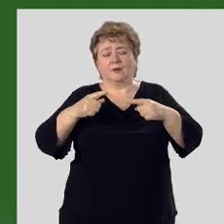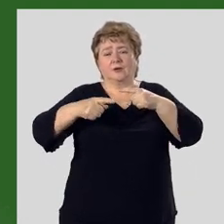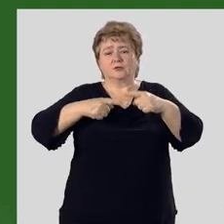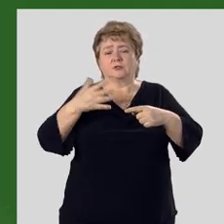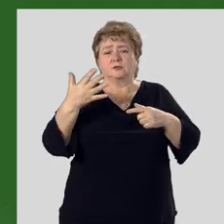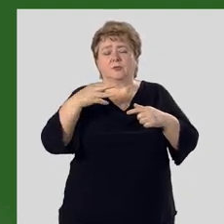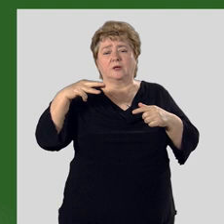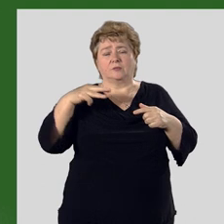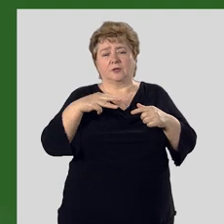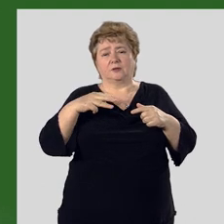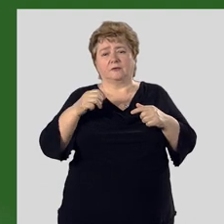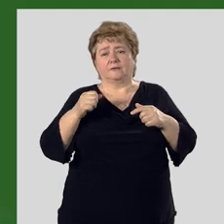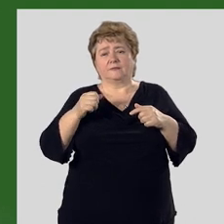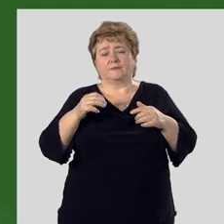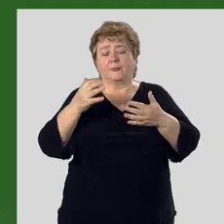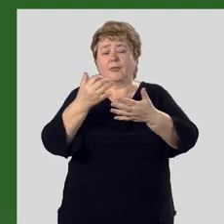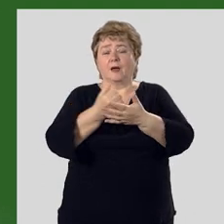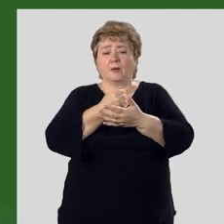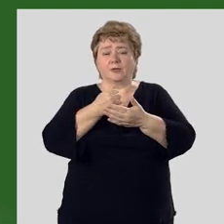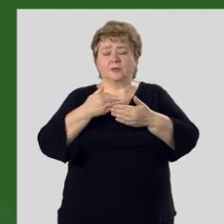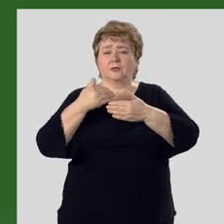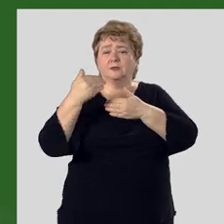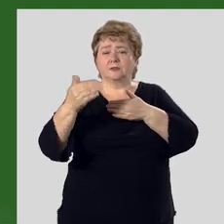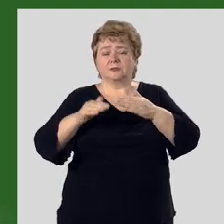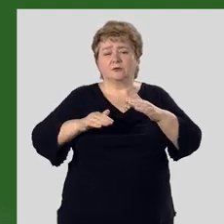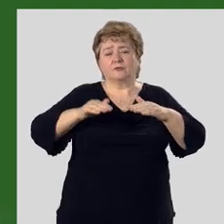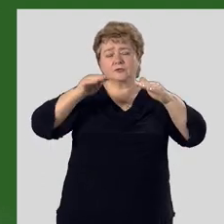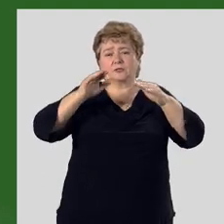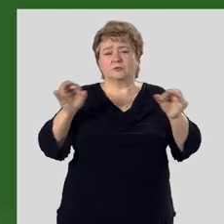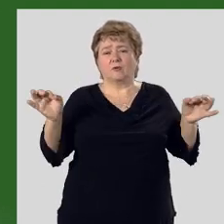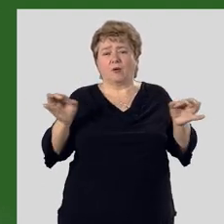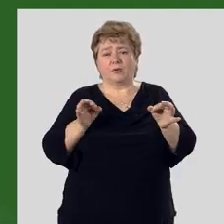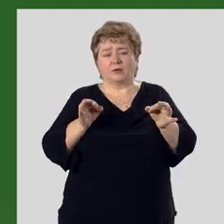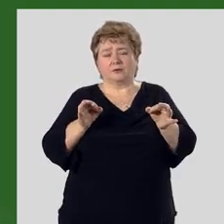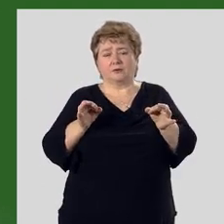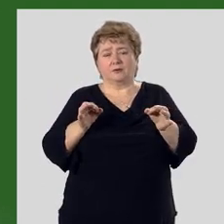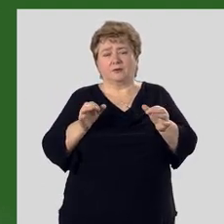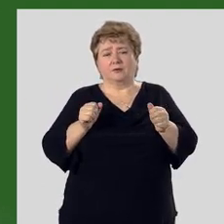Через 5 метров. Определите относительную высоту объекта.